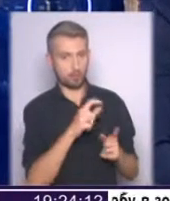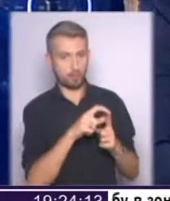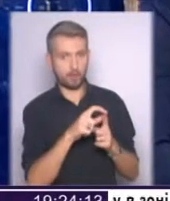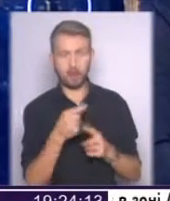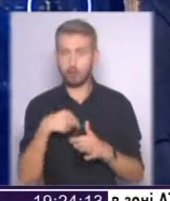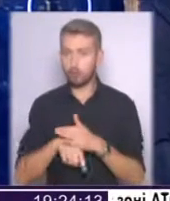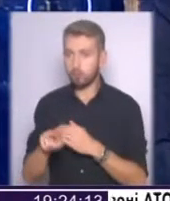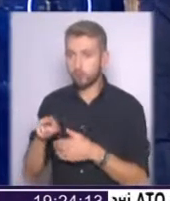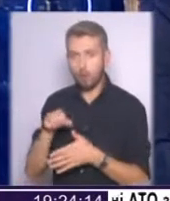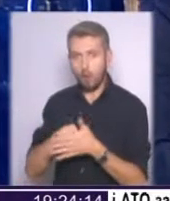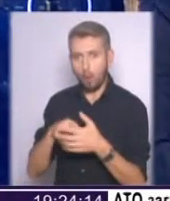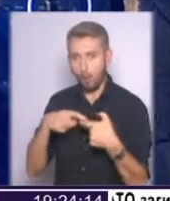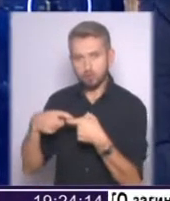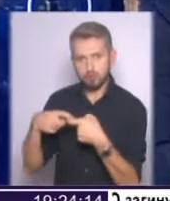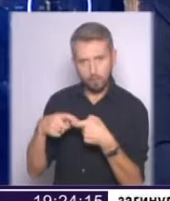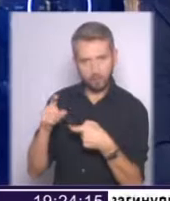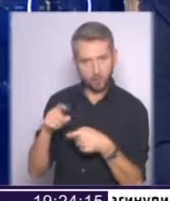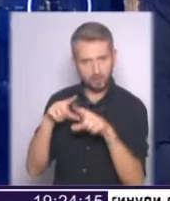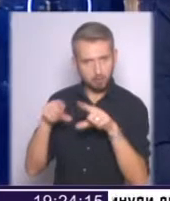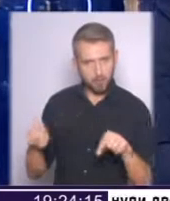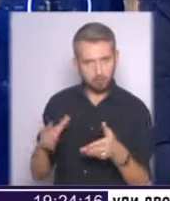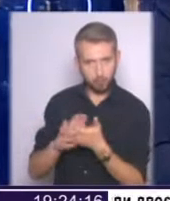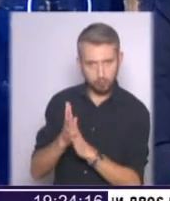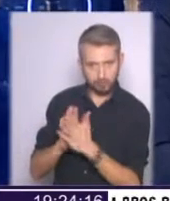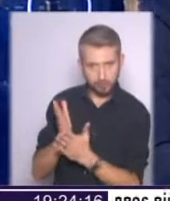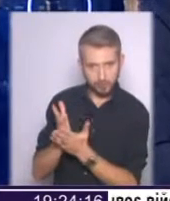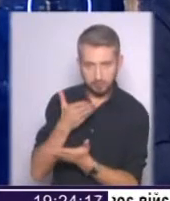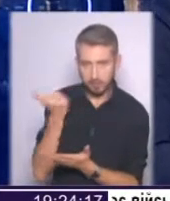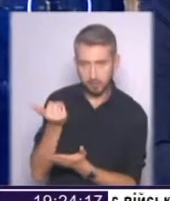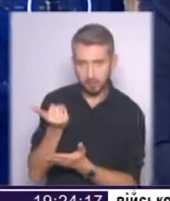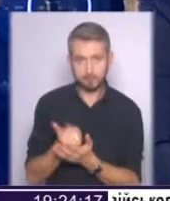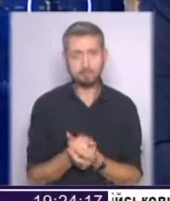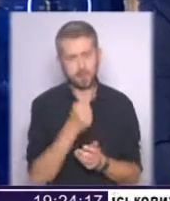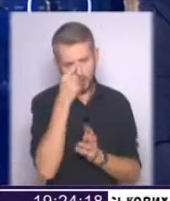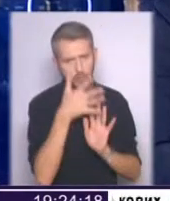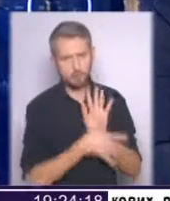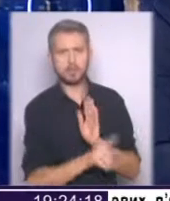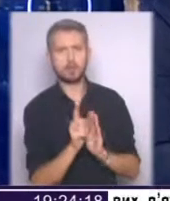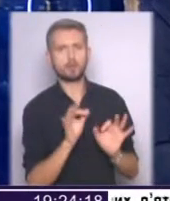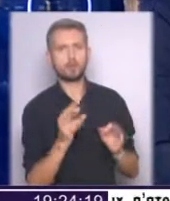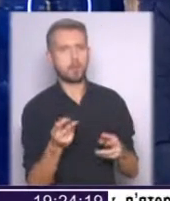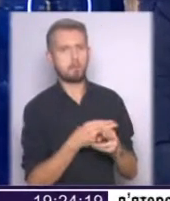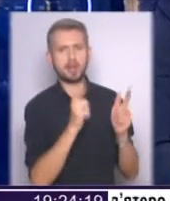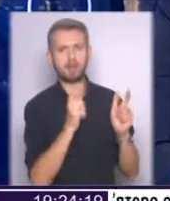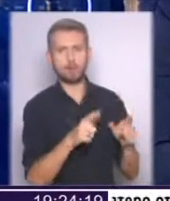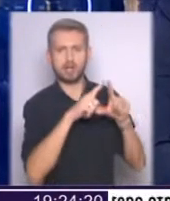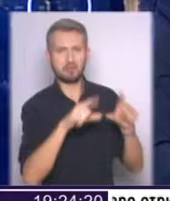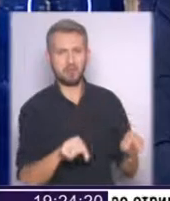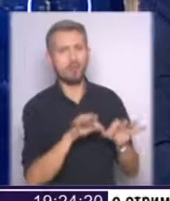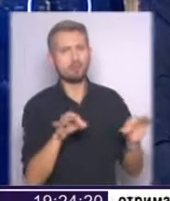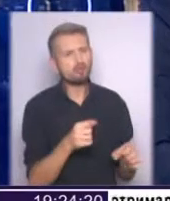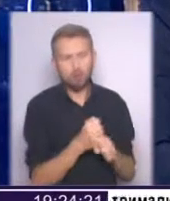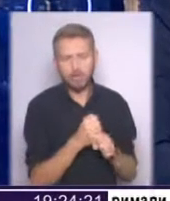це обумовлено з Кремлем, як ви думаєте? Ви розумієте, що, звичайно, що без згоди Кремля там заяв ніяких не